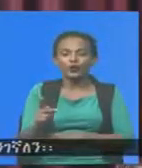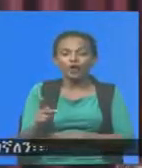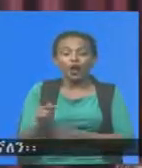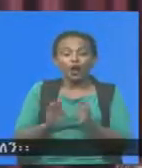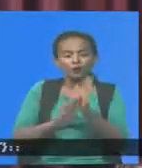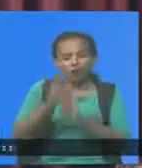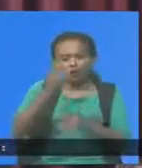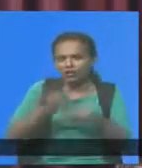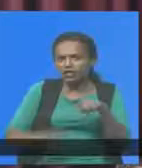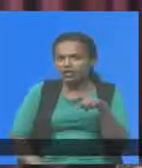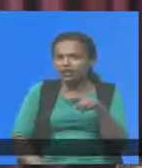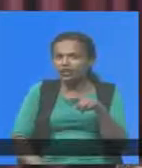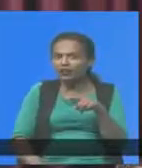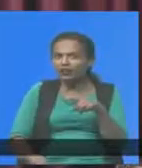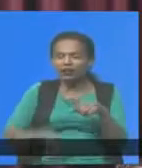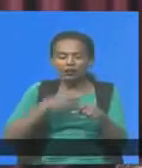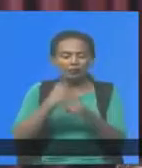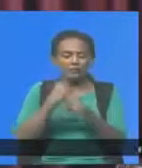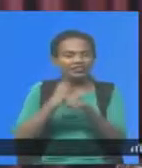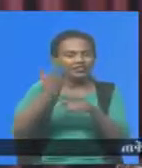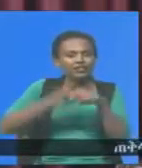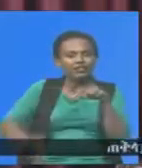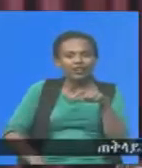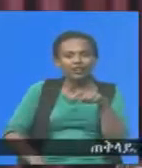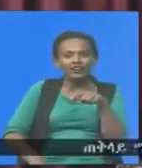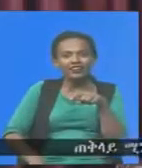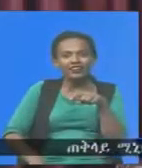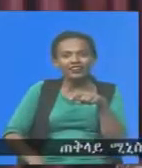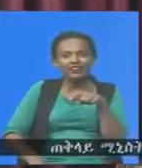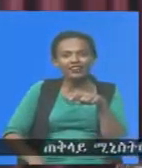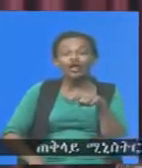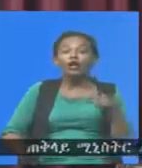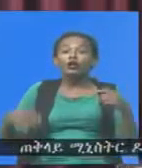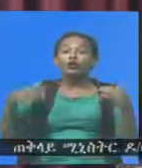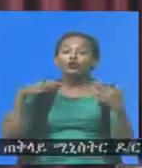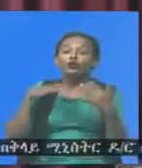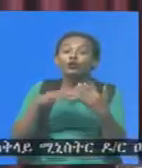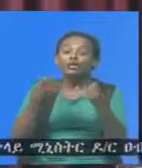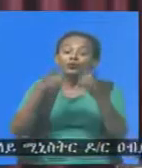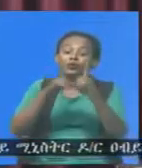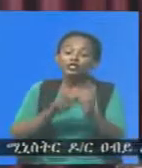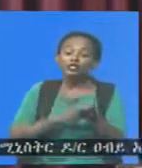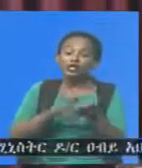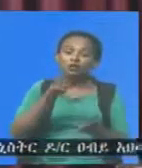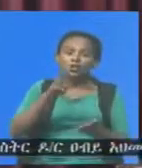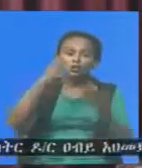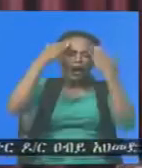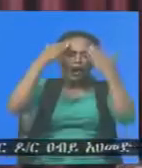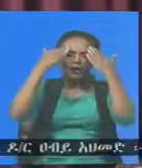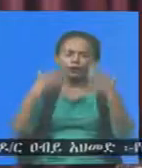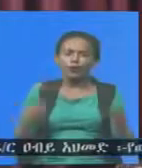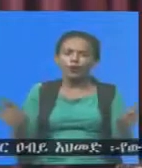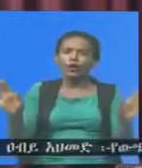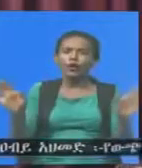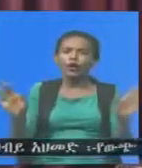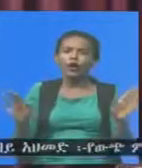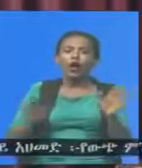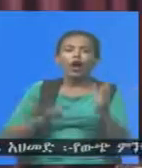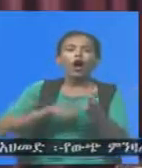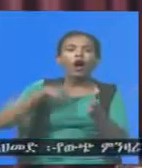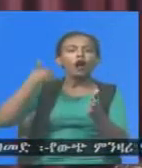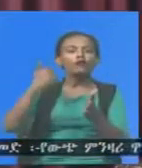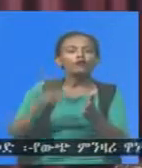ማልማት አይቻል መስራት አይቻል ጦርነት መቼ እንደሚነሳ አይታወቅ አልፎ